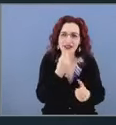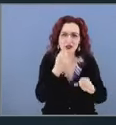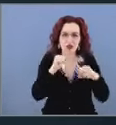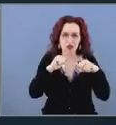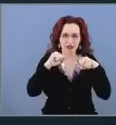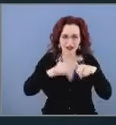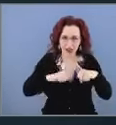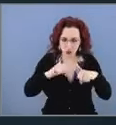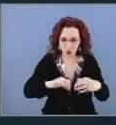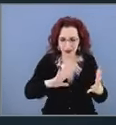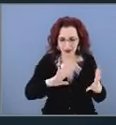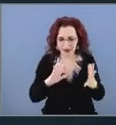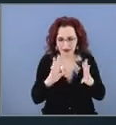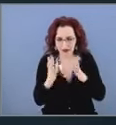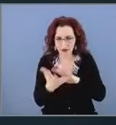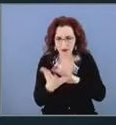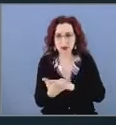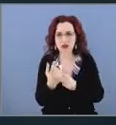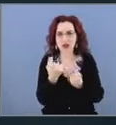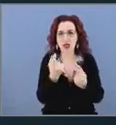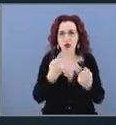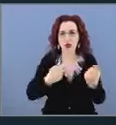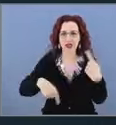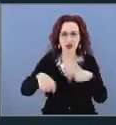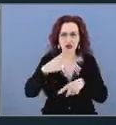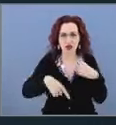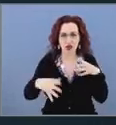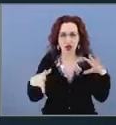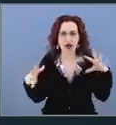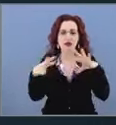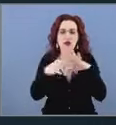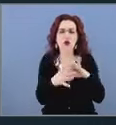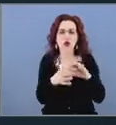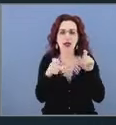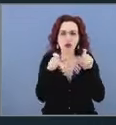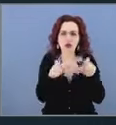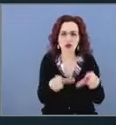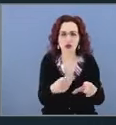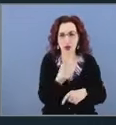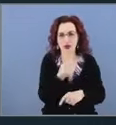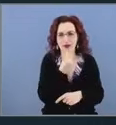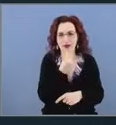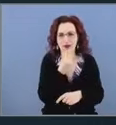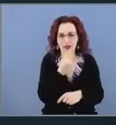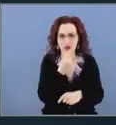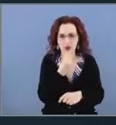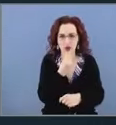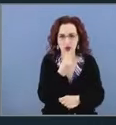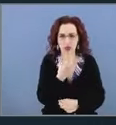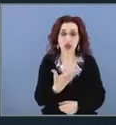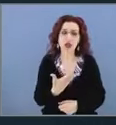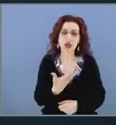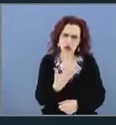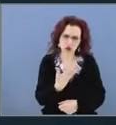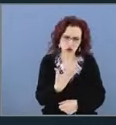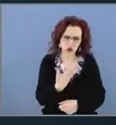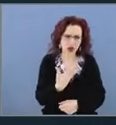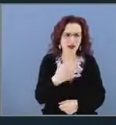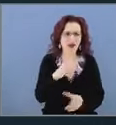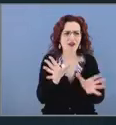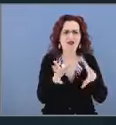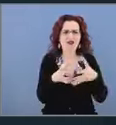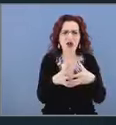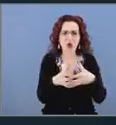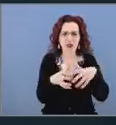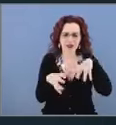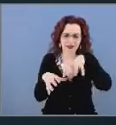circolare applicata a tutto il settore dell'alimentazione. È anche una facoltà che sta a ponte tra le altre due facoltà dell'Ateneo, che